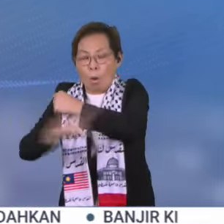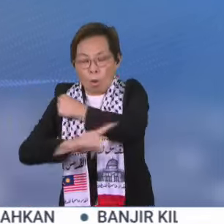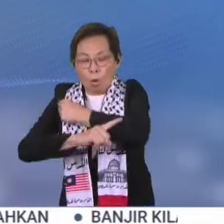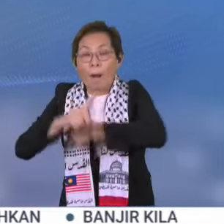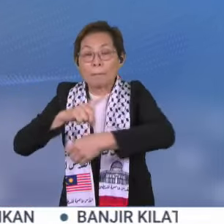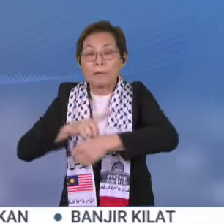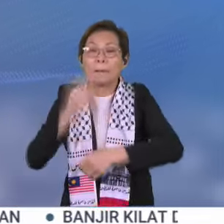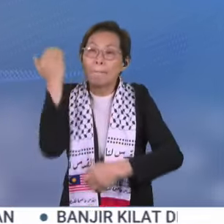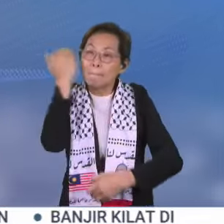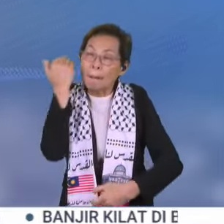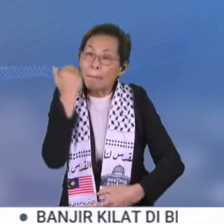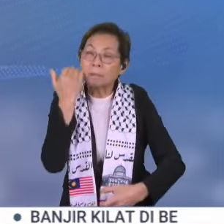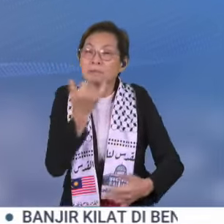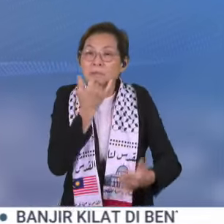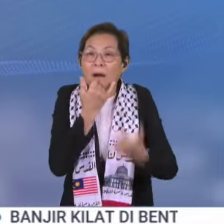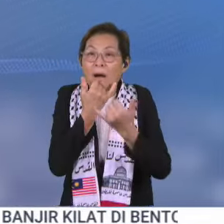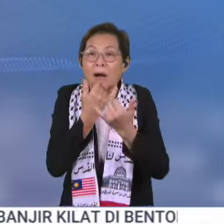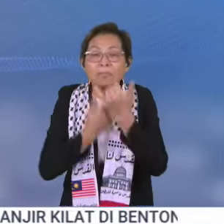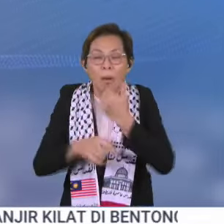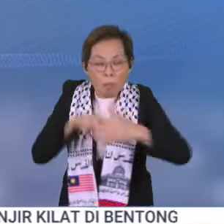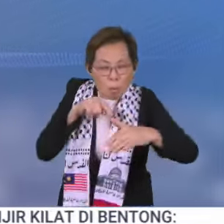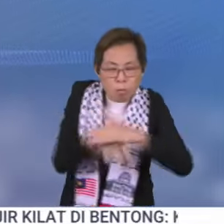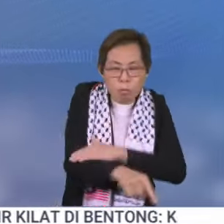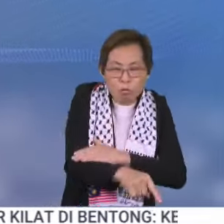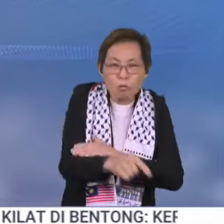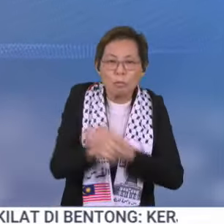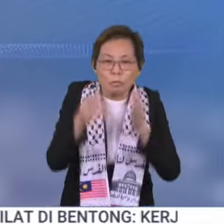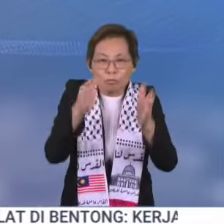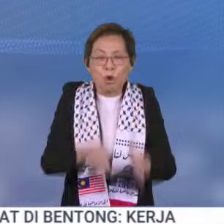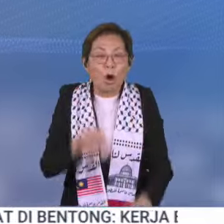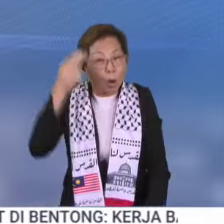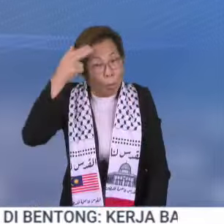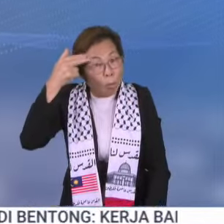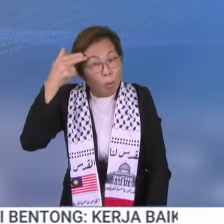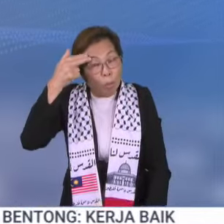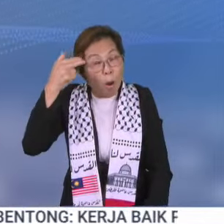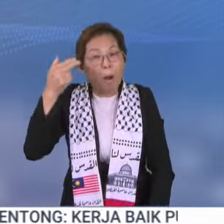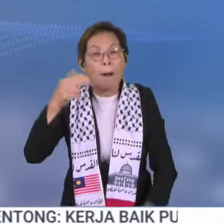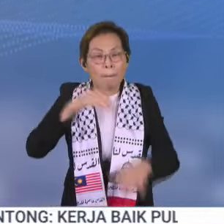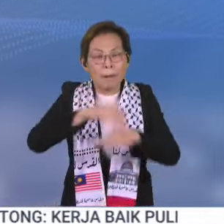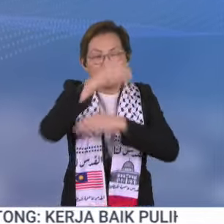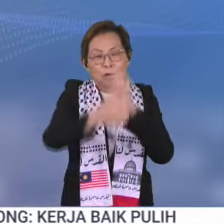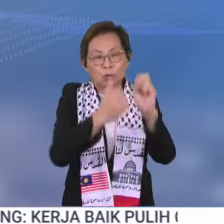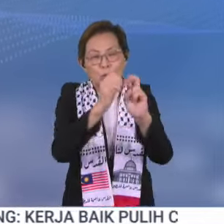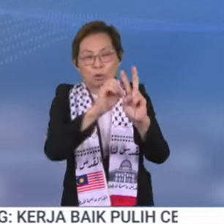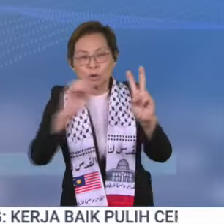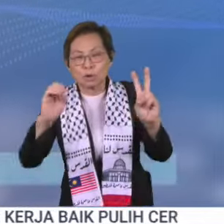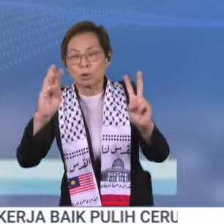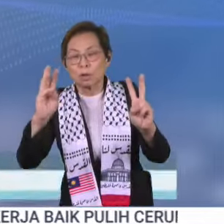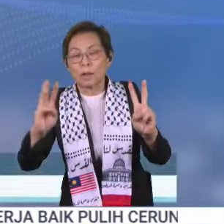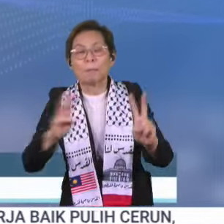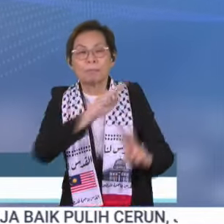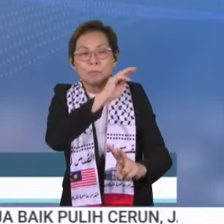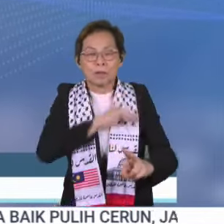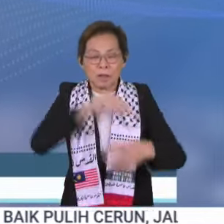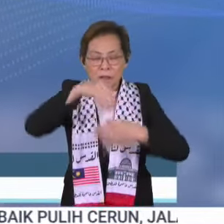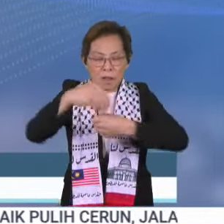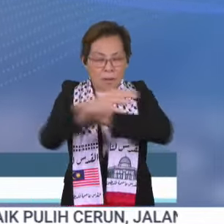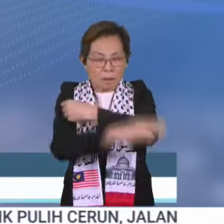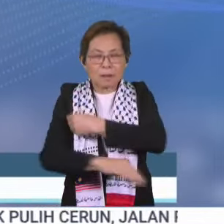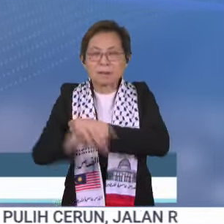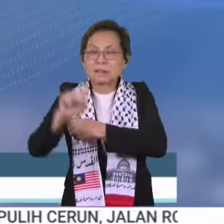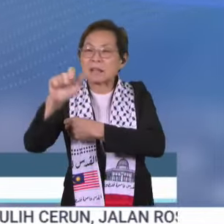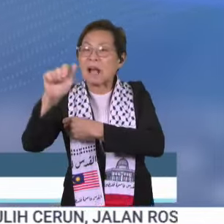Mahkamah bagi kesalahan membunuh warga Mongolia altantuya shakriibu pada 2006 Menteri Dalam Negeri Datuk Seri Saifuddin